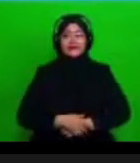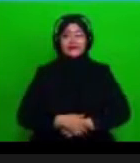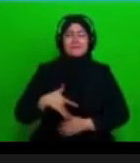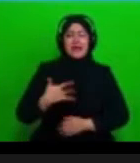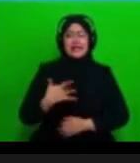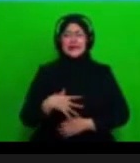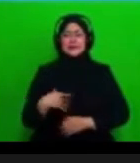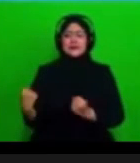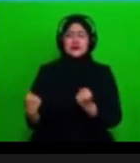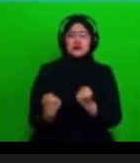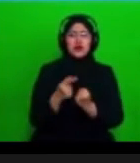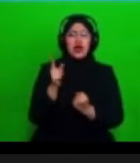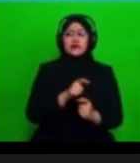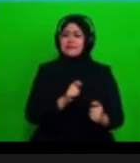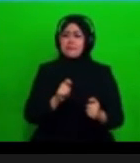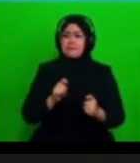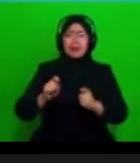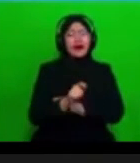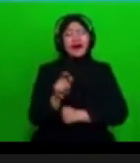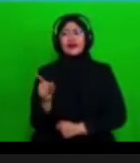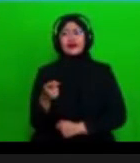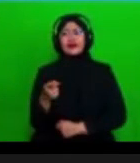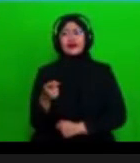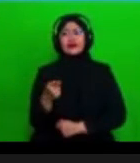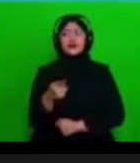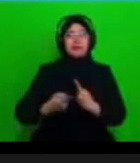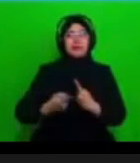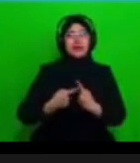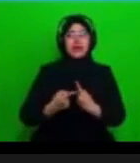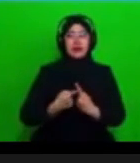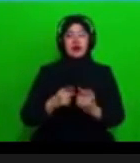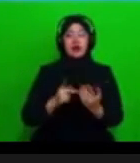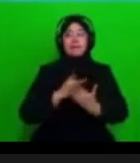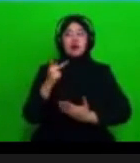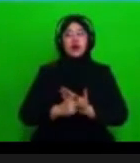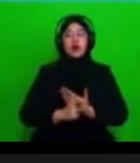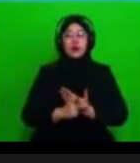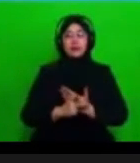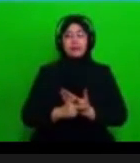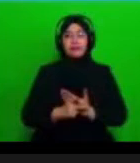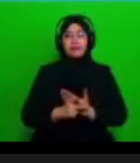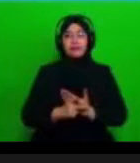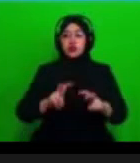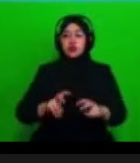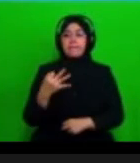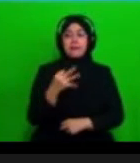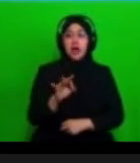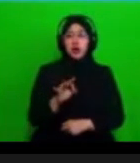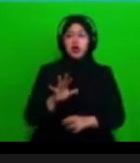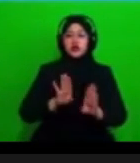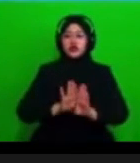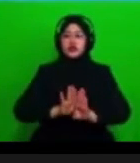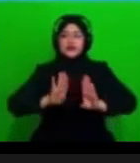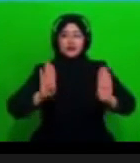tetapi terdorong untuk mau berubah. Satu, mempermudah pembukaan program studi baru. Wah, ini paradigma